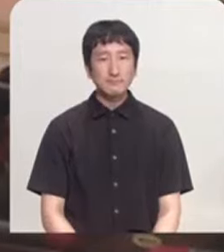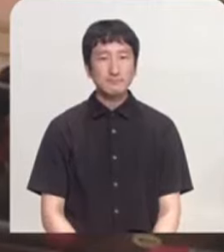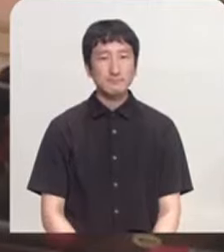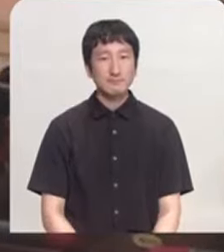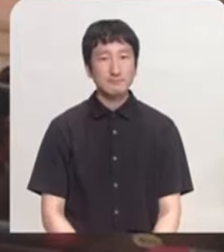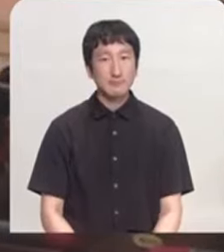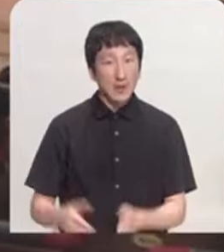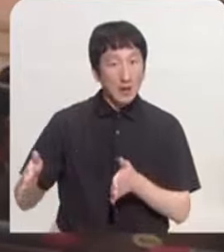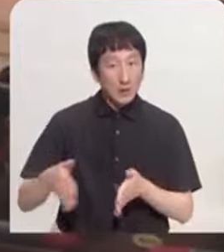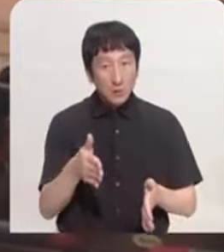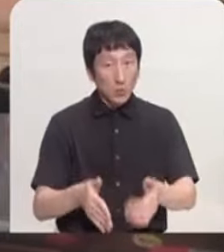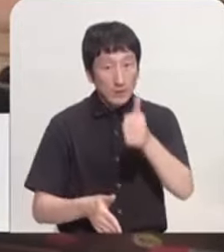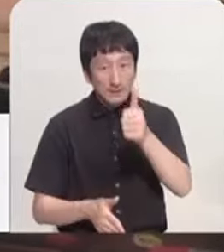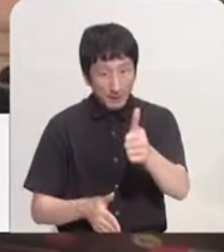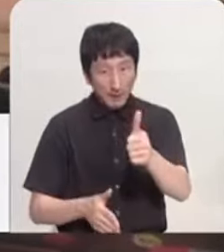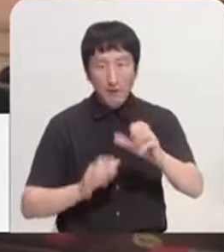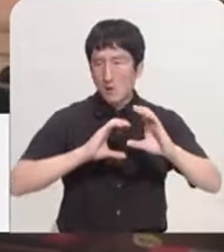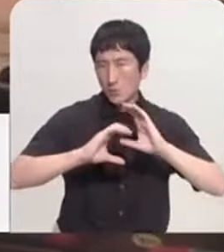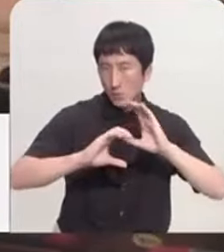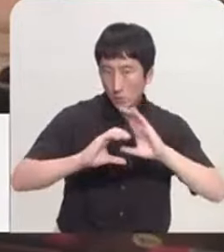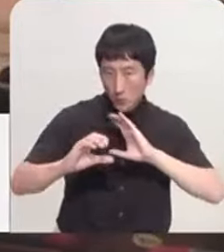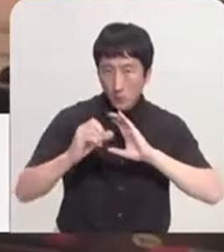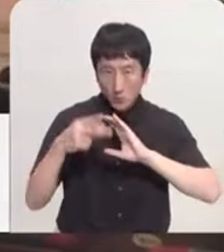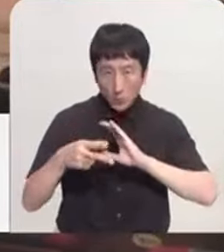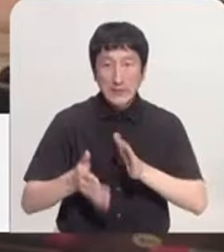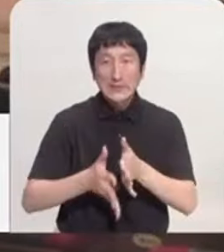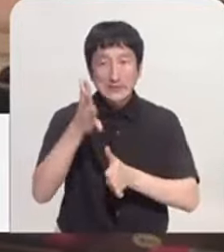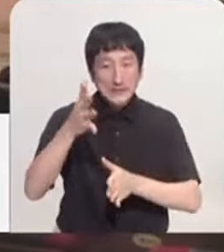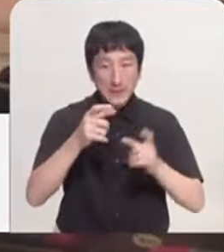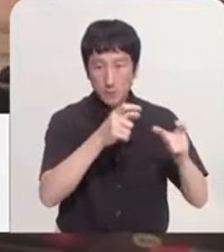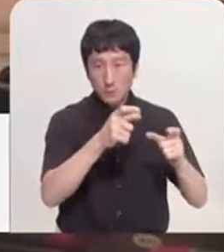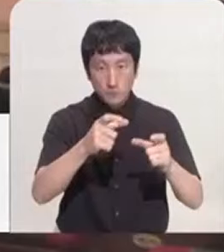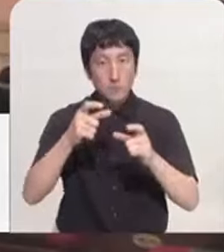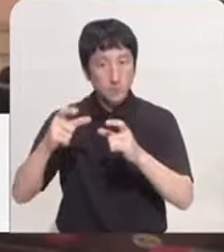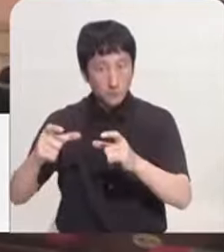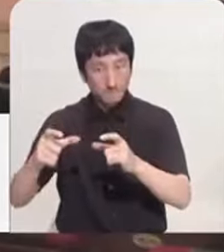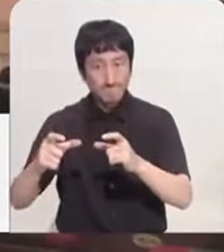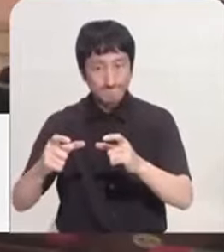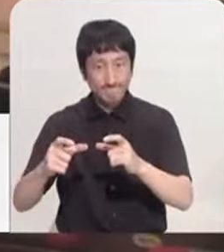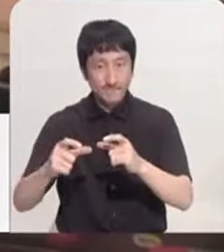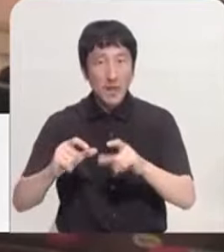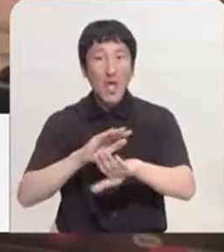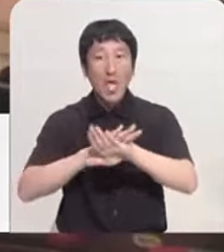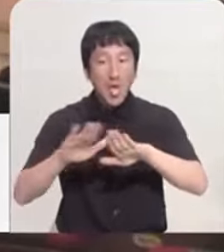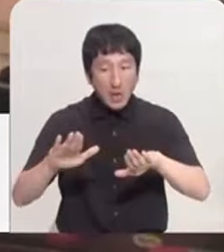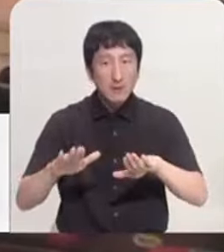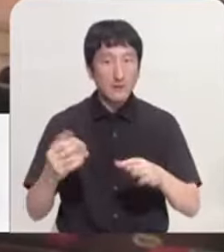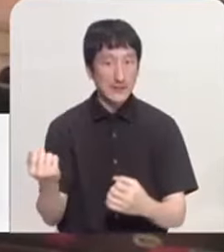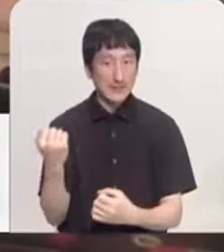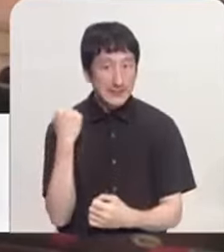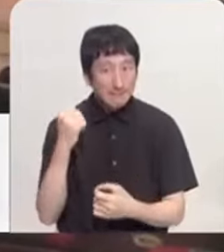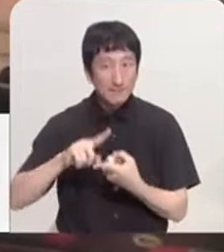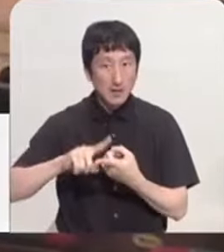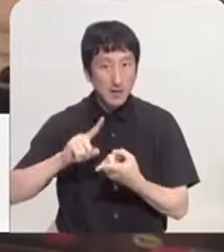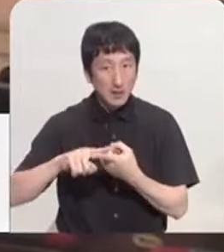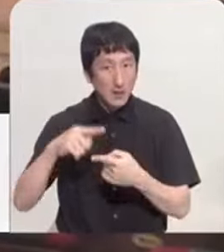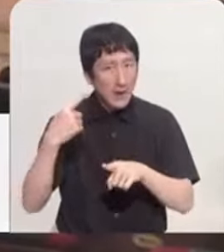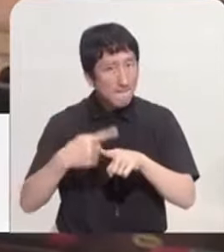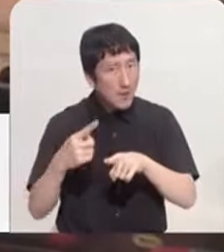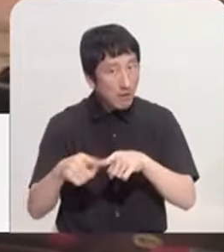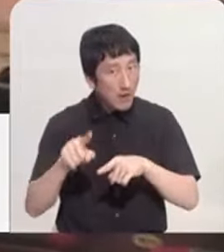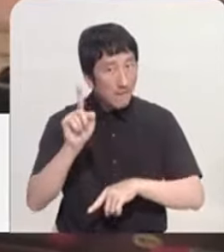김관영 지사의 소통과 시군 현안 해결 능력 도민들은 어떻게 바라보고 있을까요 김 지사가 다음 도지사에